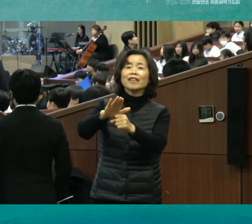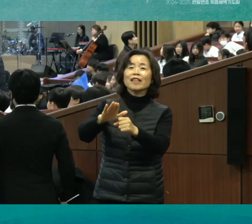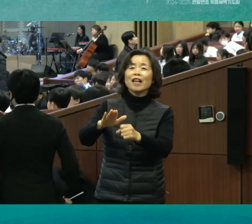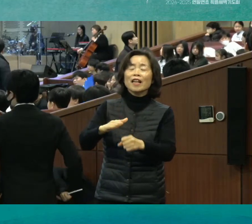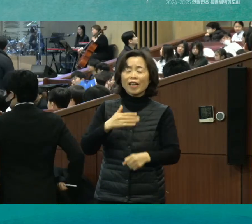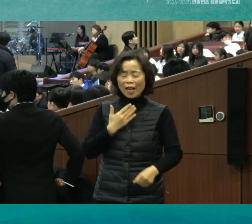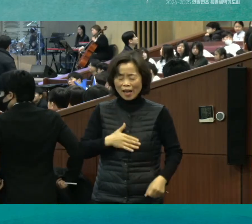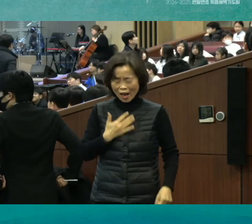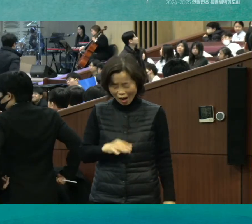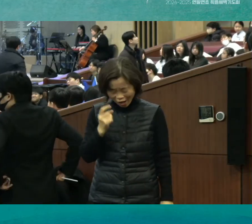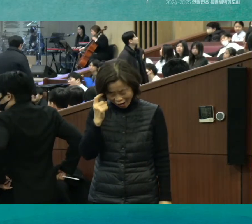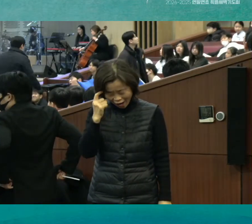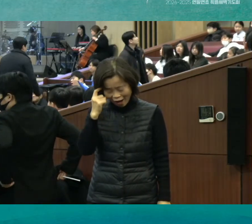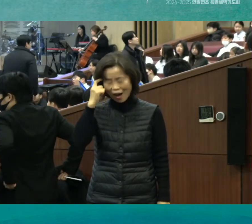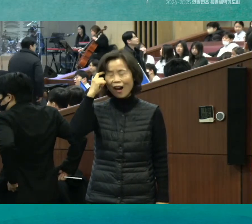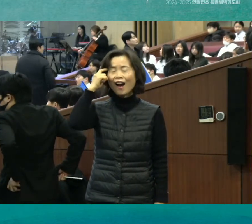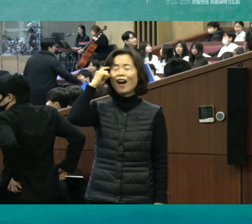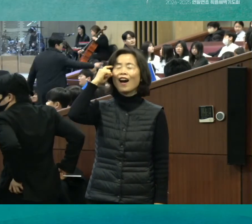알게